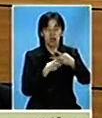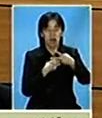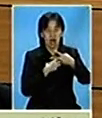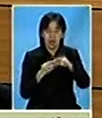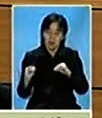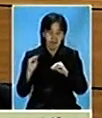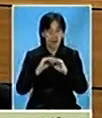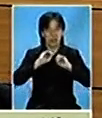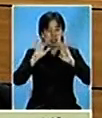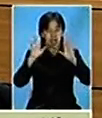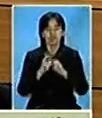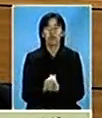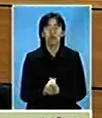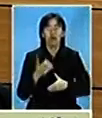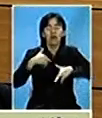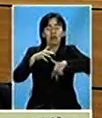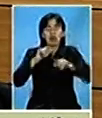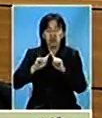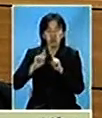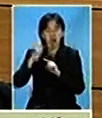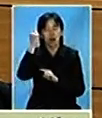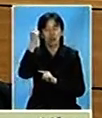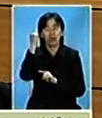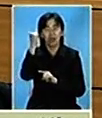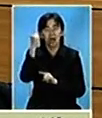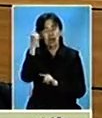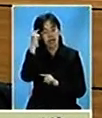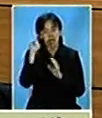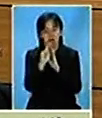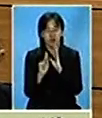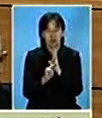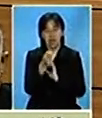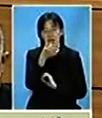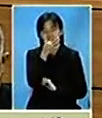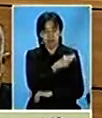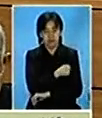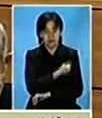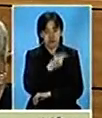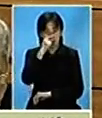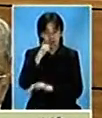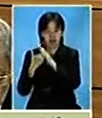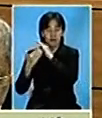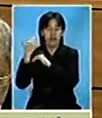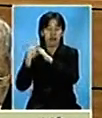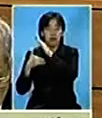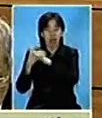นให้มันชัดเลยประชาชนทั่วไปจะได้เข้าใจว่าไอ้ร่างพระบัญญัติวิชาชีพแพทย์แผนไทยเนี่ยนะครับไม่ต้องแอบอะไรเลย